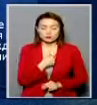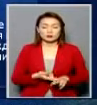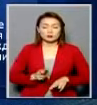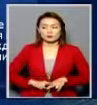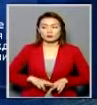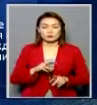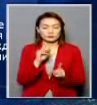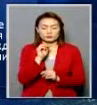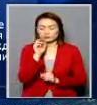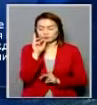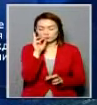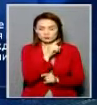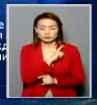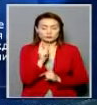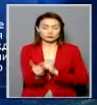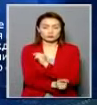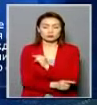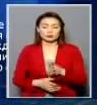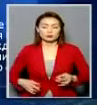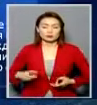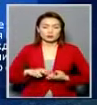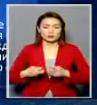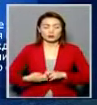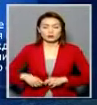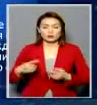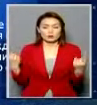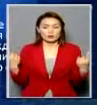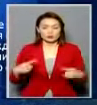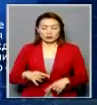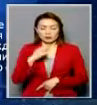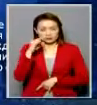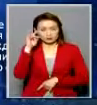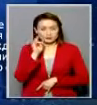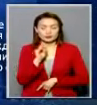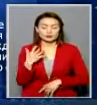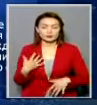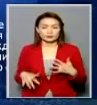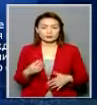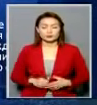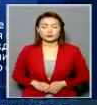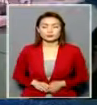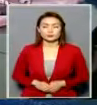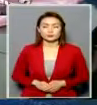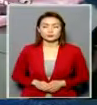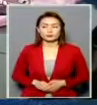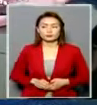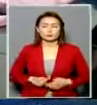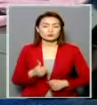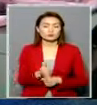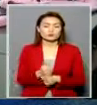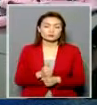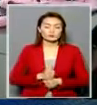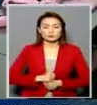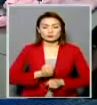сожалению, это одно из последствий сырьевого проклятия, то есть зависимости от сырьевой экономики. Основанием для